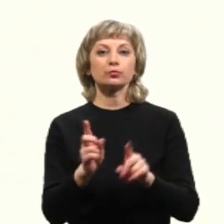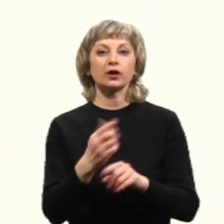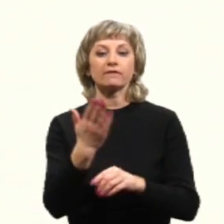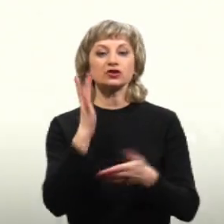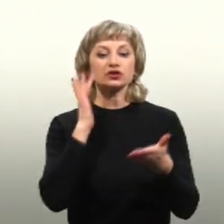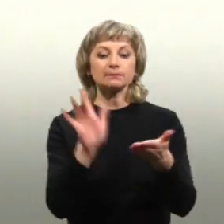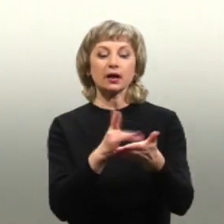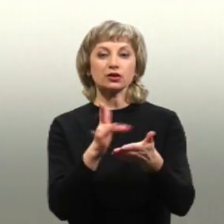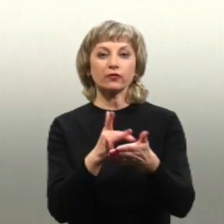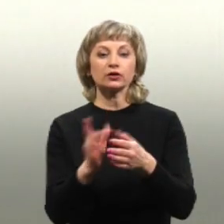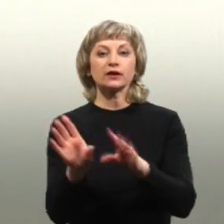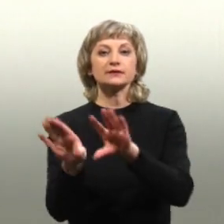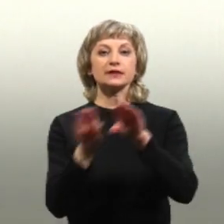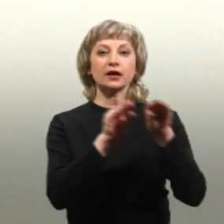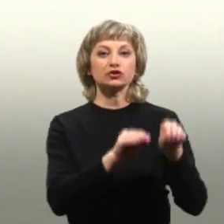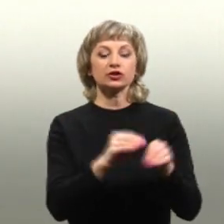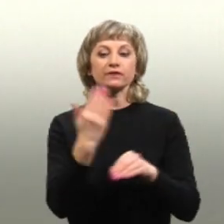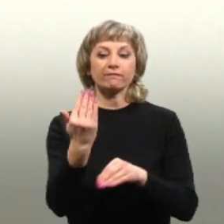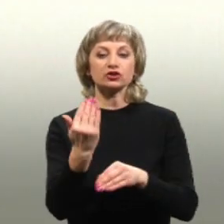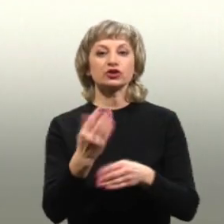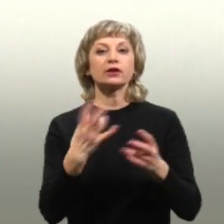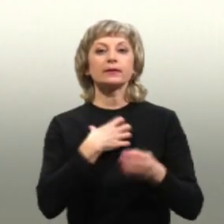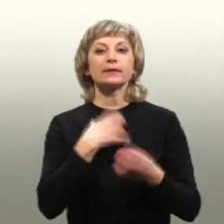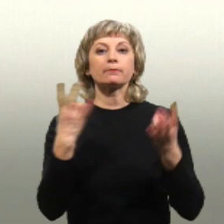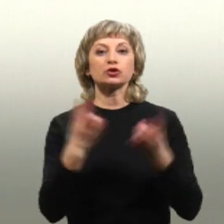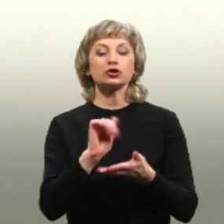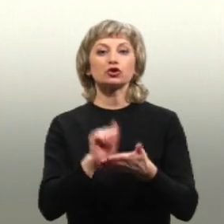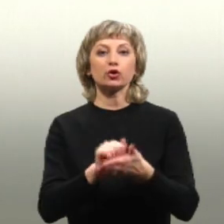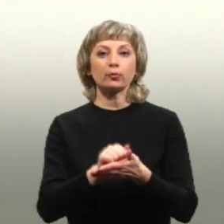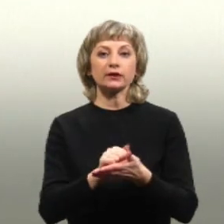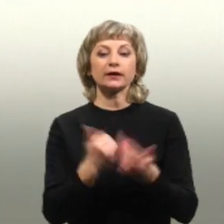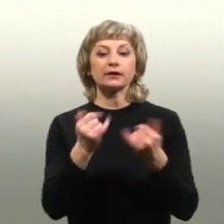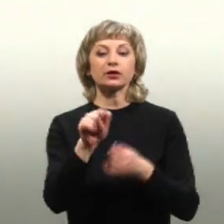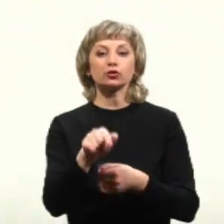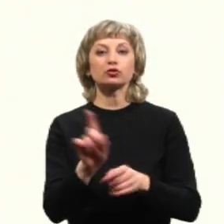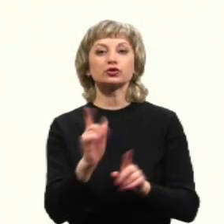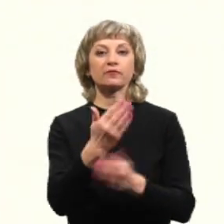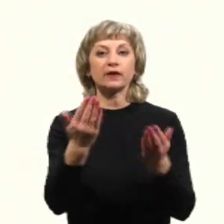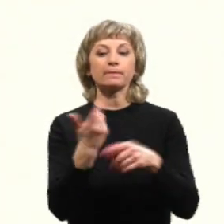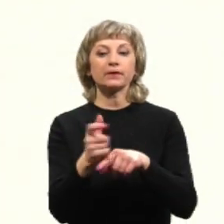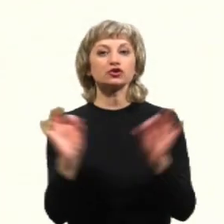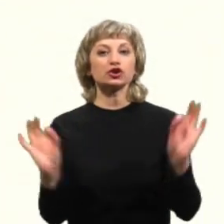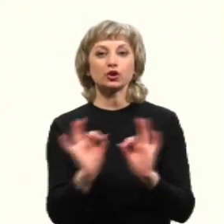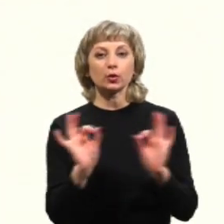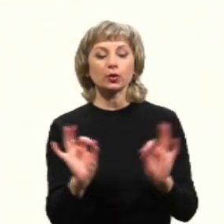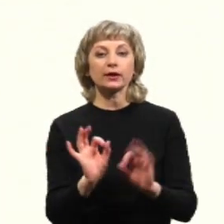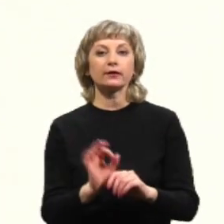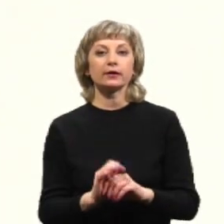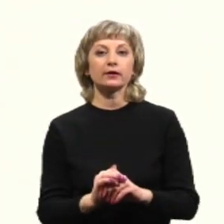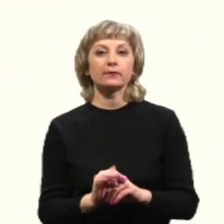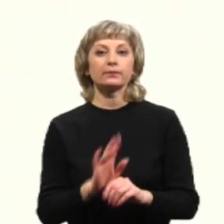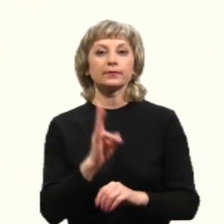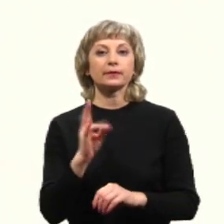смартфон закачати ваші найпотрібніші документи. Для того, щоб вам більше ніколи